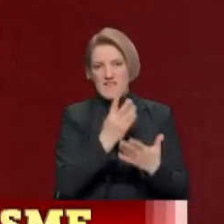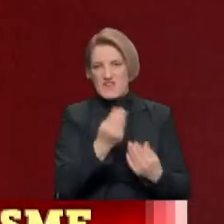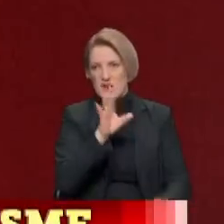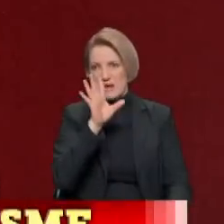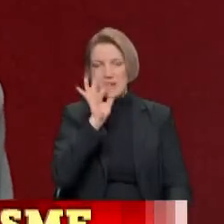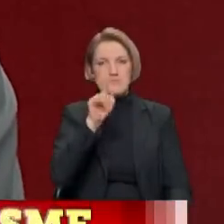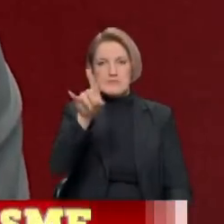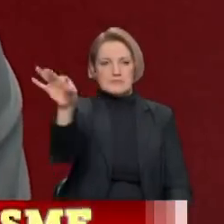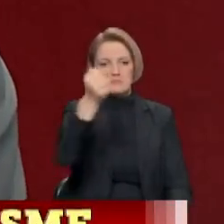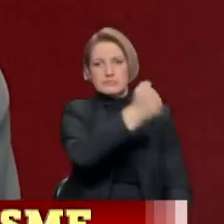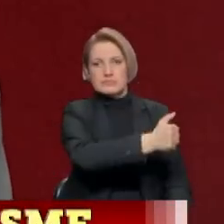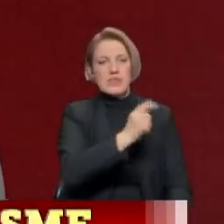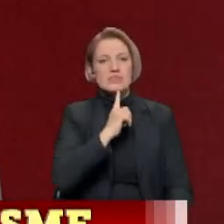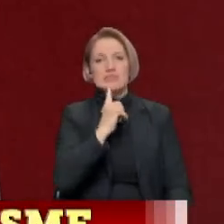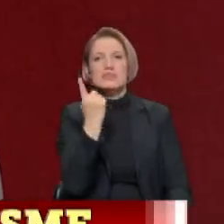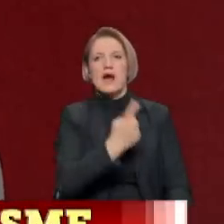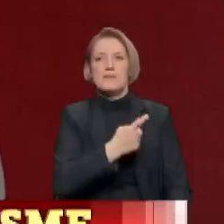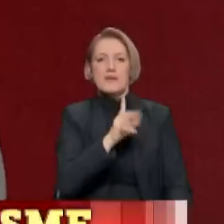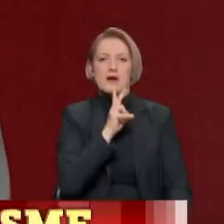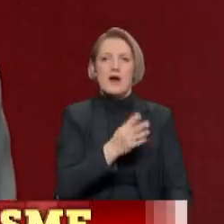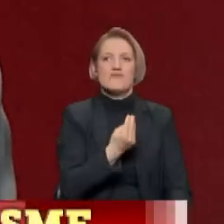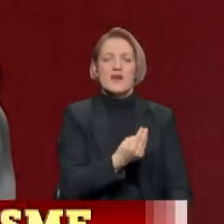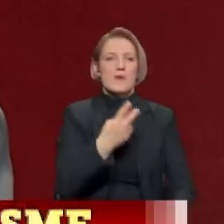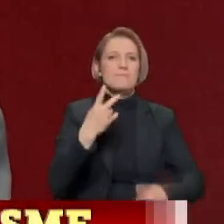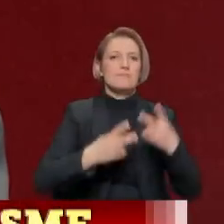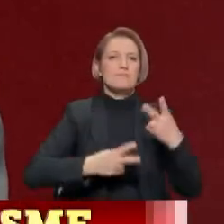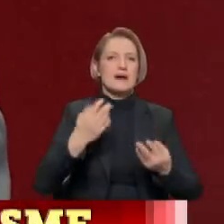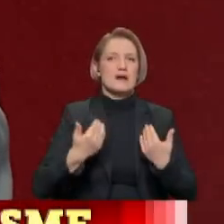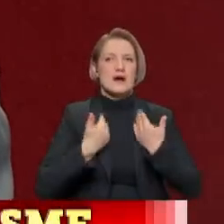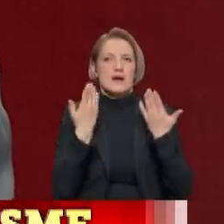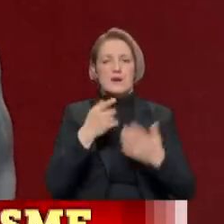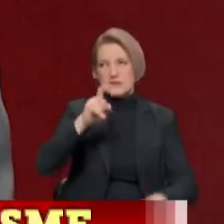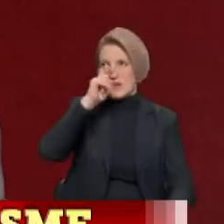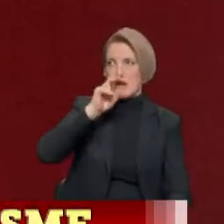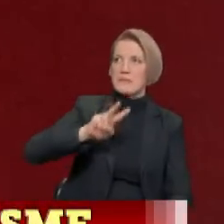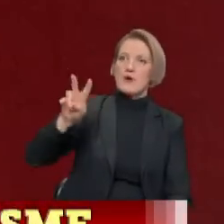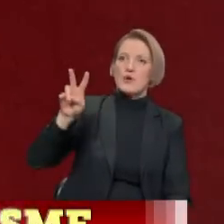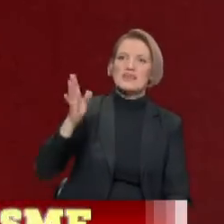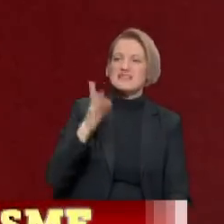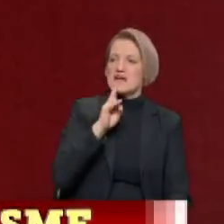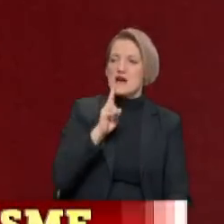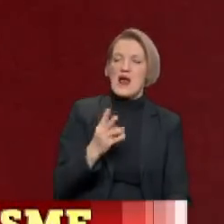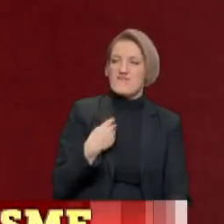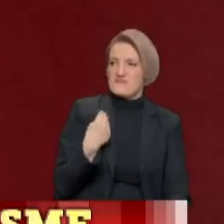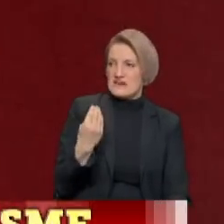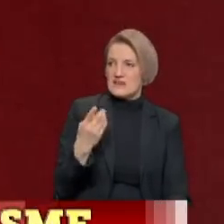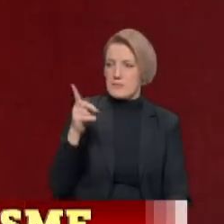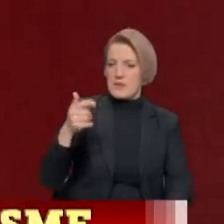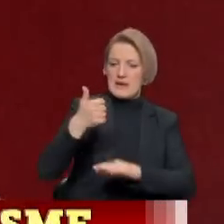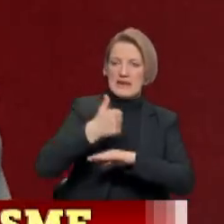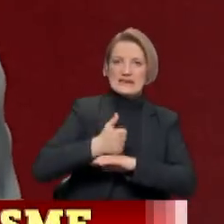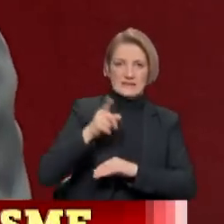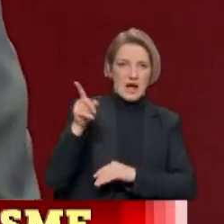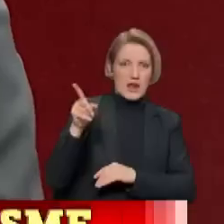buluyorlar. Talimatla maalesef karar veriliyor. Ve bazı hakimler de saraya bakıyor. Acaba nasıl karar verirsem